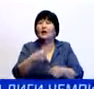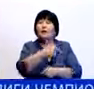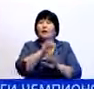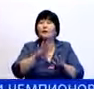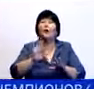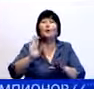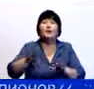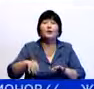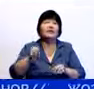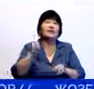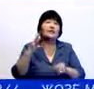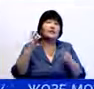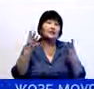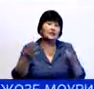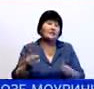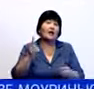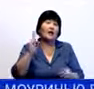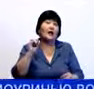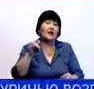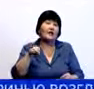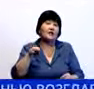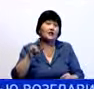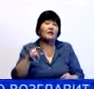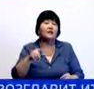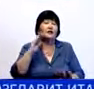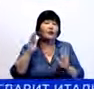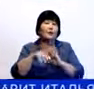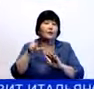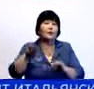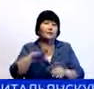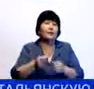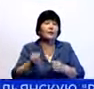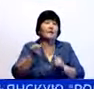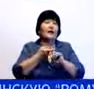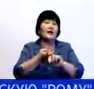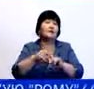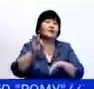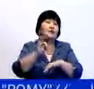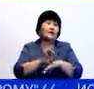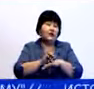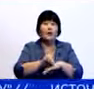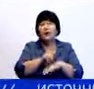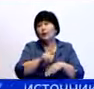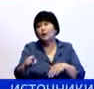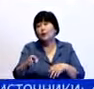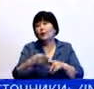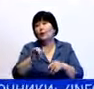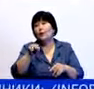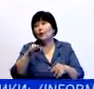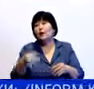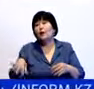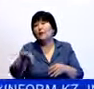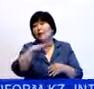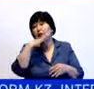пункт после 14-дневного карантина. Среди его слушателей был выявлен инфицированный вирусом. В приюте же Умай большинство